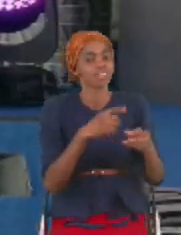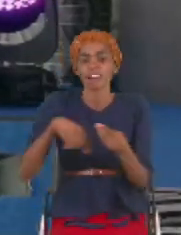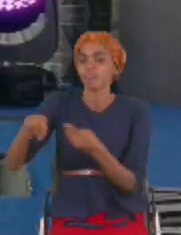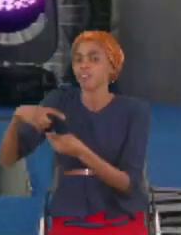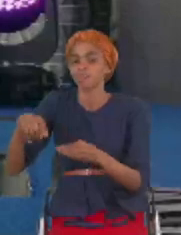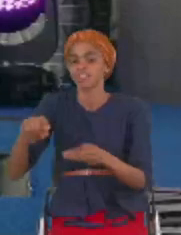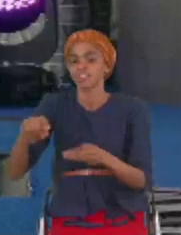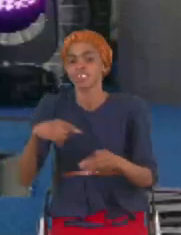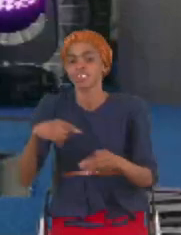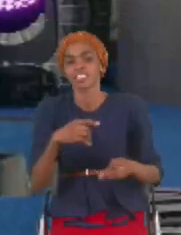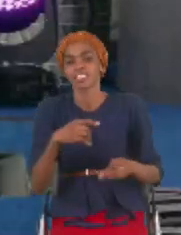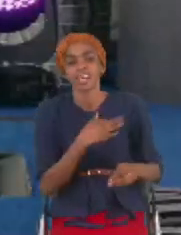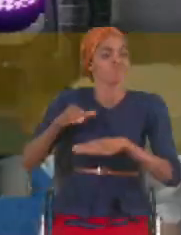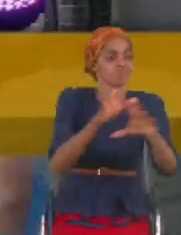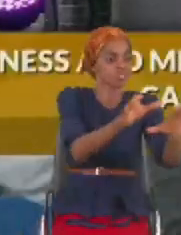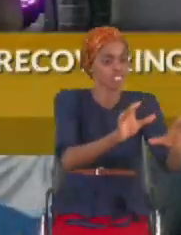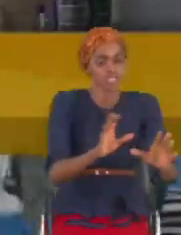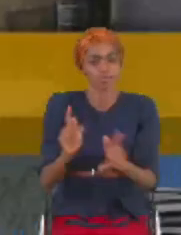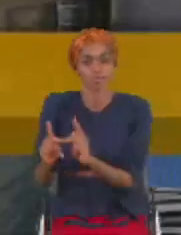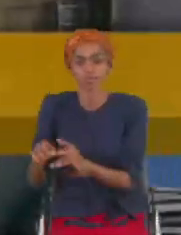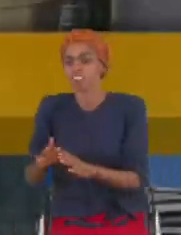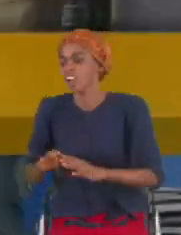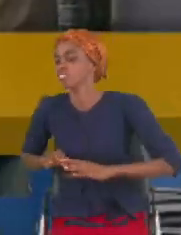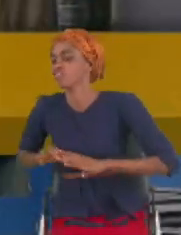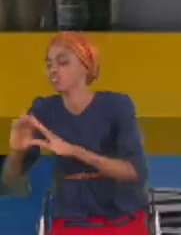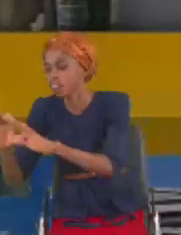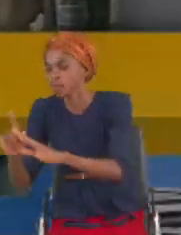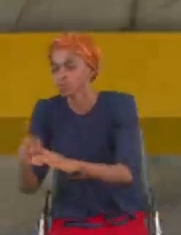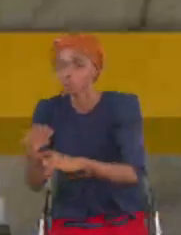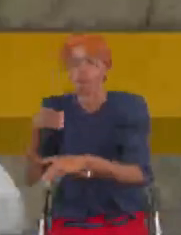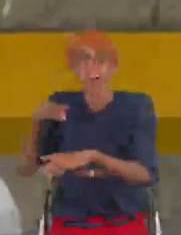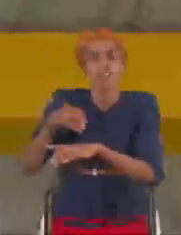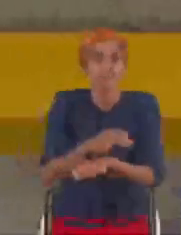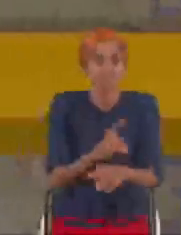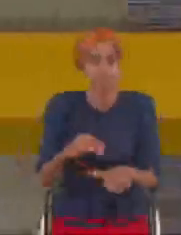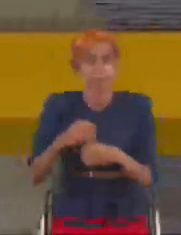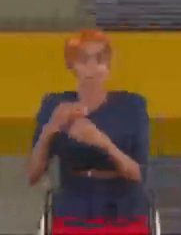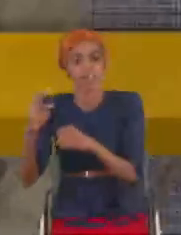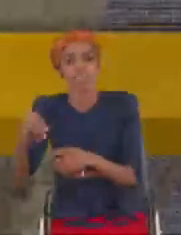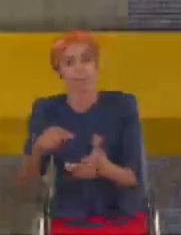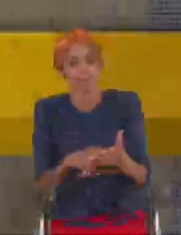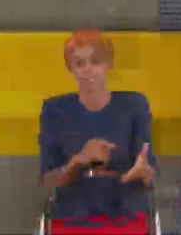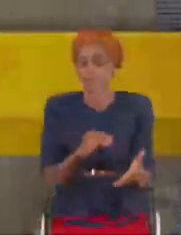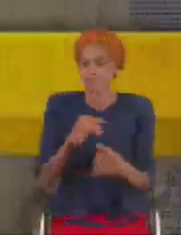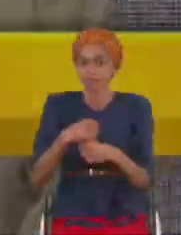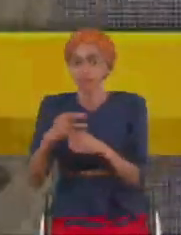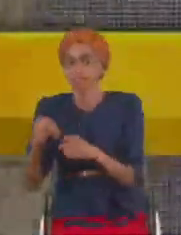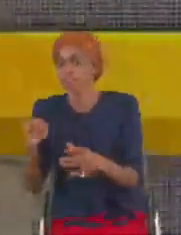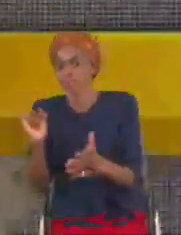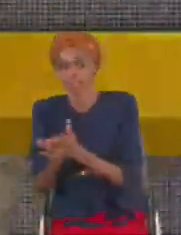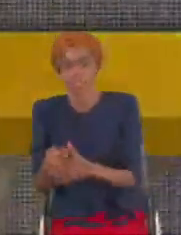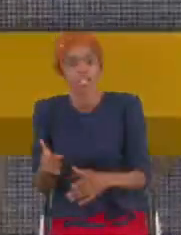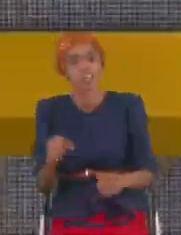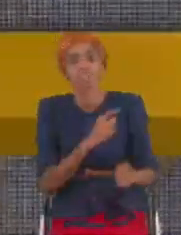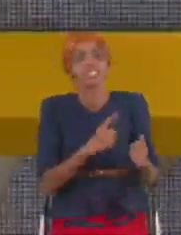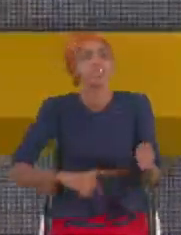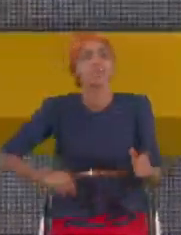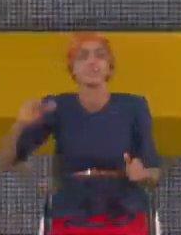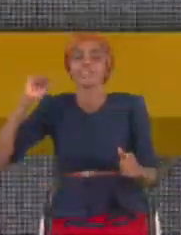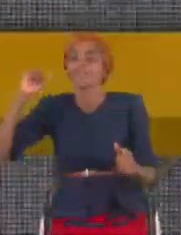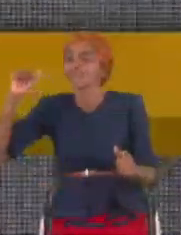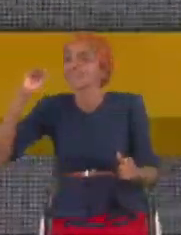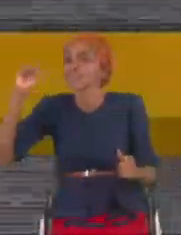pas en temps de pousser les gens à tirer les gens pour les amener à fait si on a fait cela le seigneur lui même